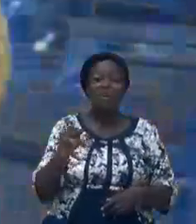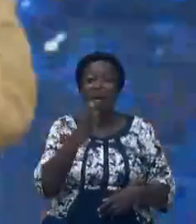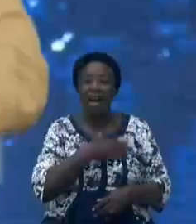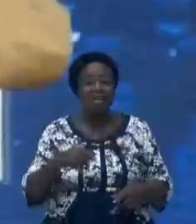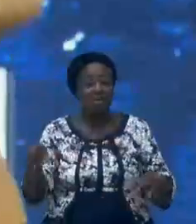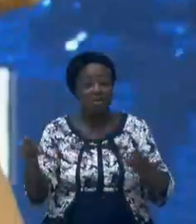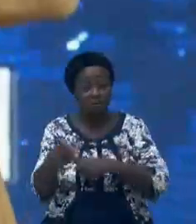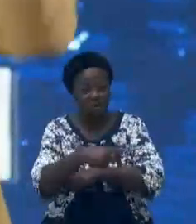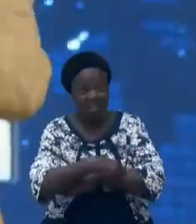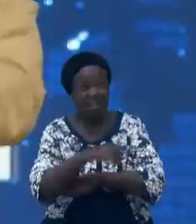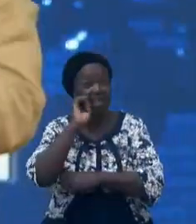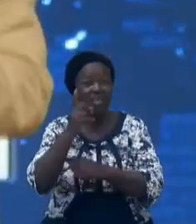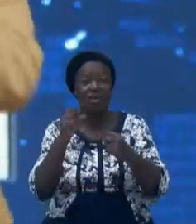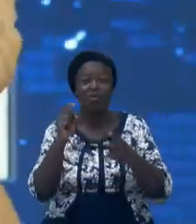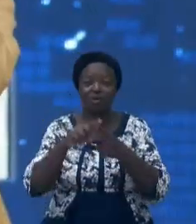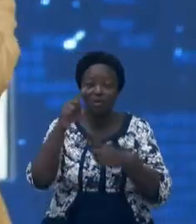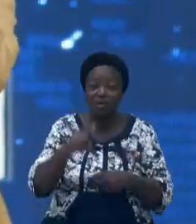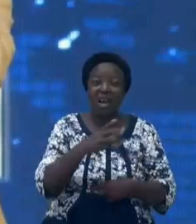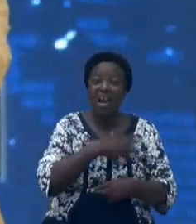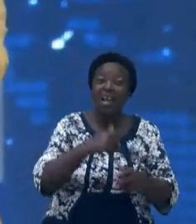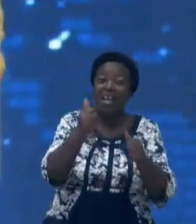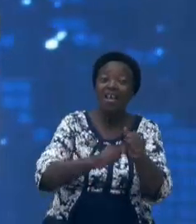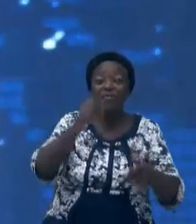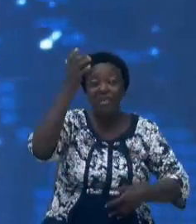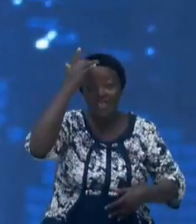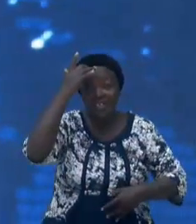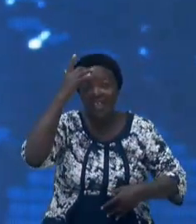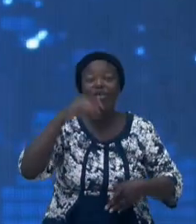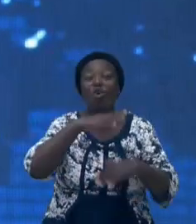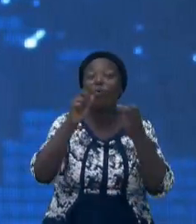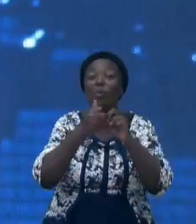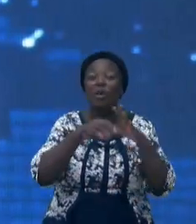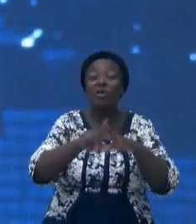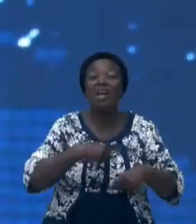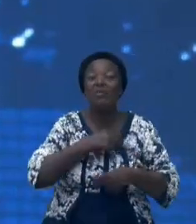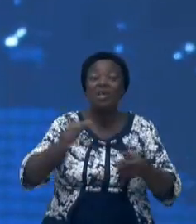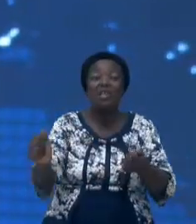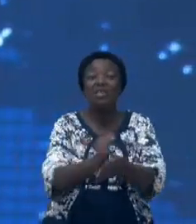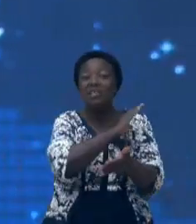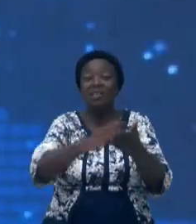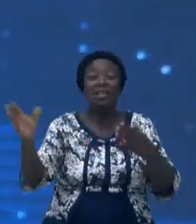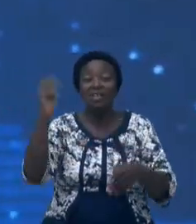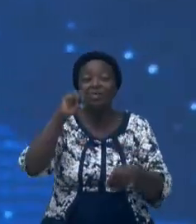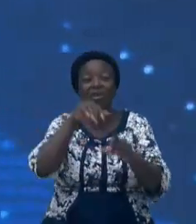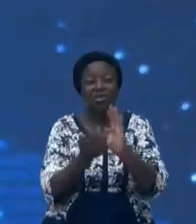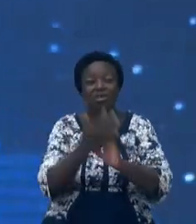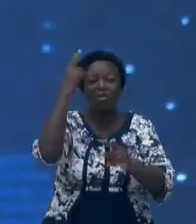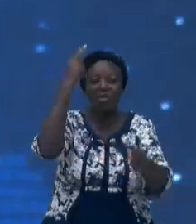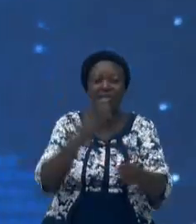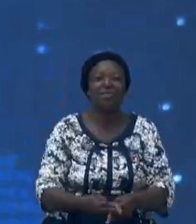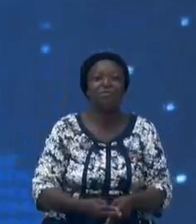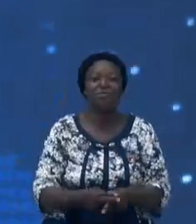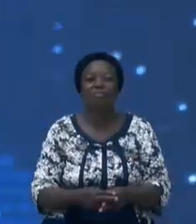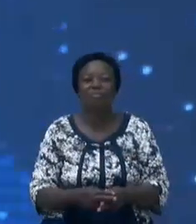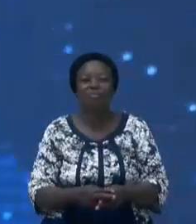aujourd'hui et éternellement et aujourd'hui il vient vers toi et toute maladie tout un